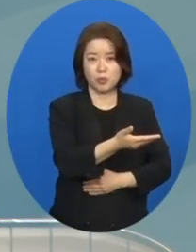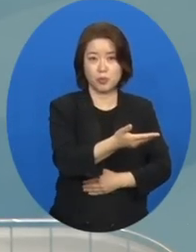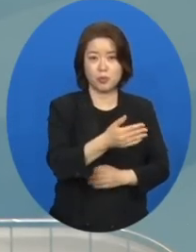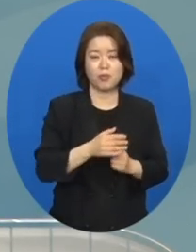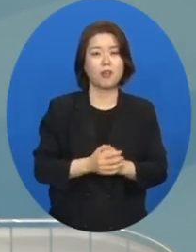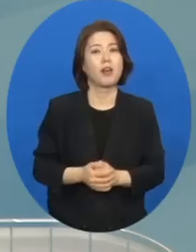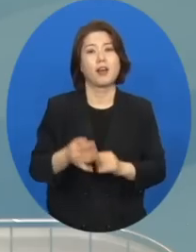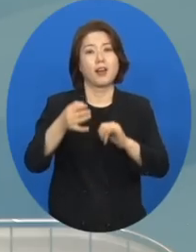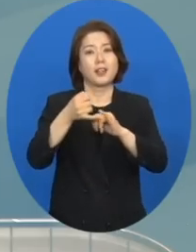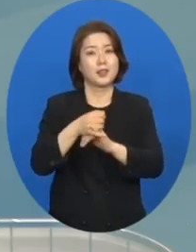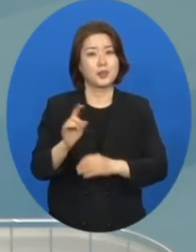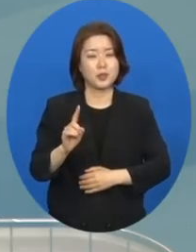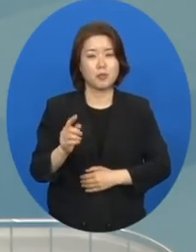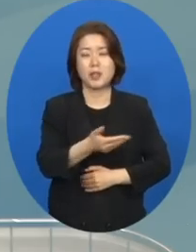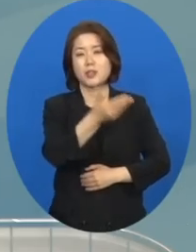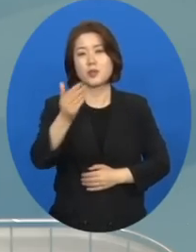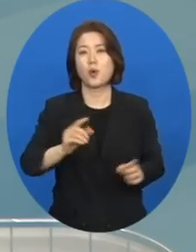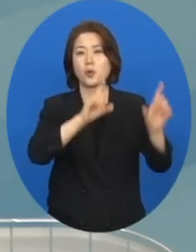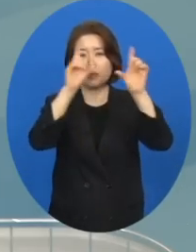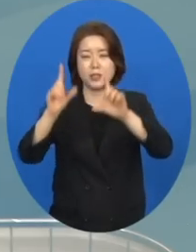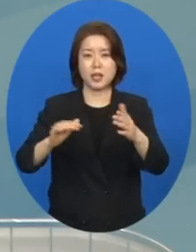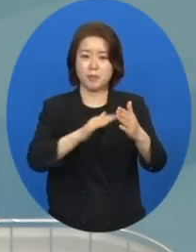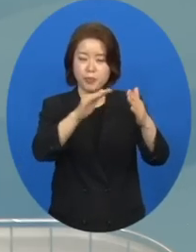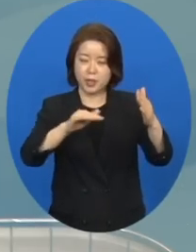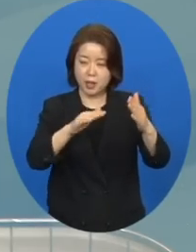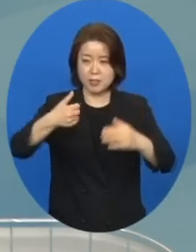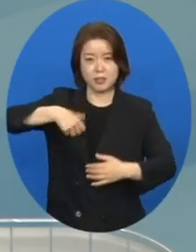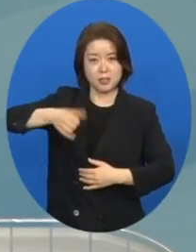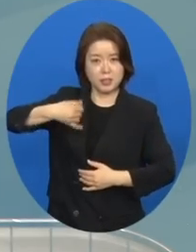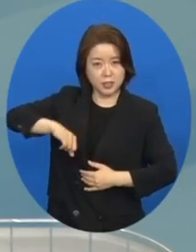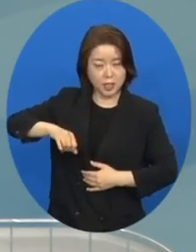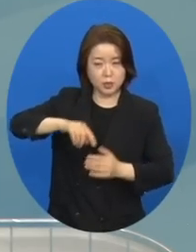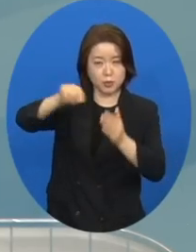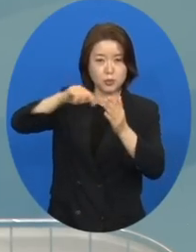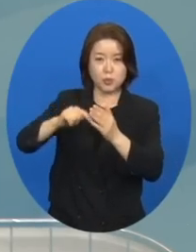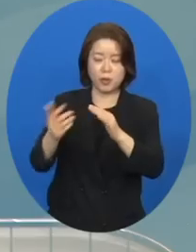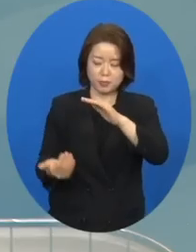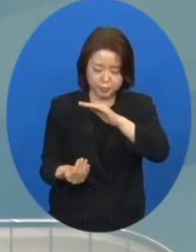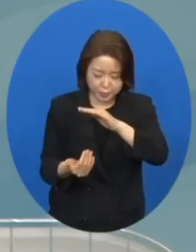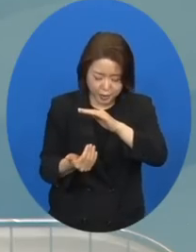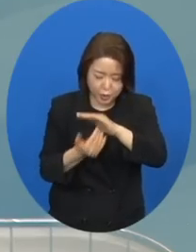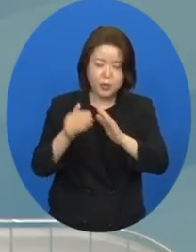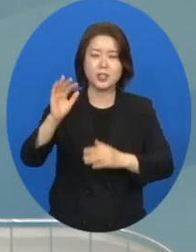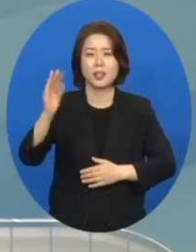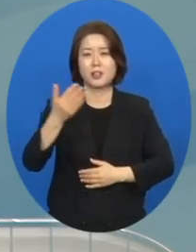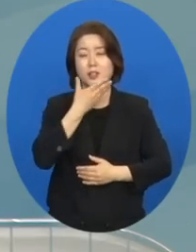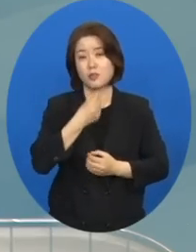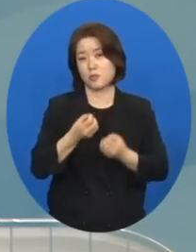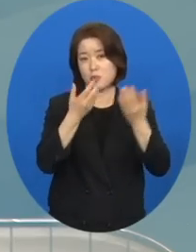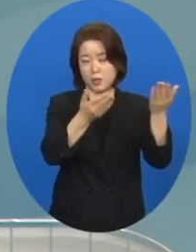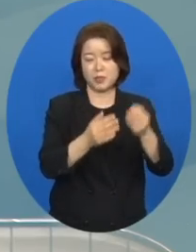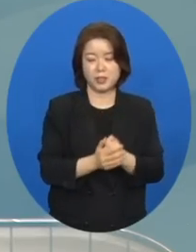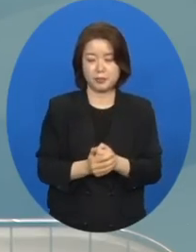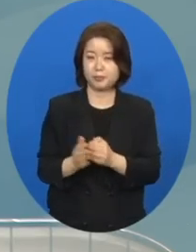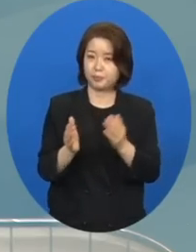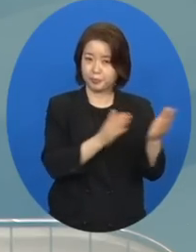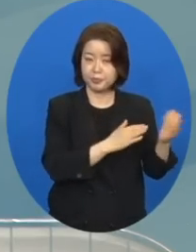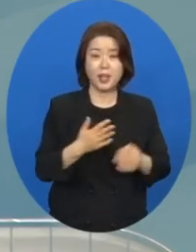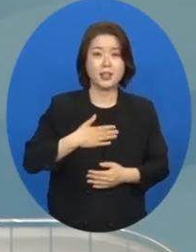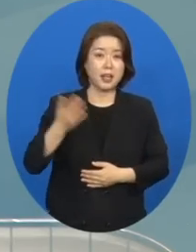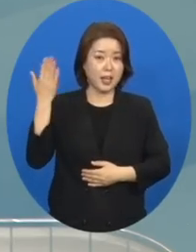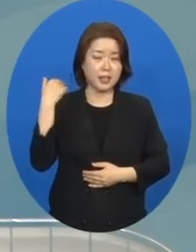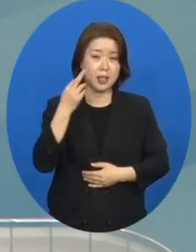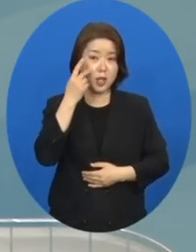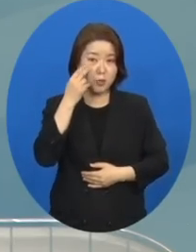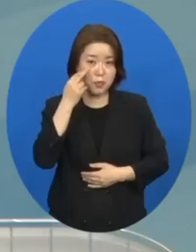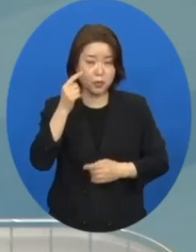약속이 여러분들의 삶과 가정과 자녀들 가운데 성취 되어지기를 축복합니다 조 미국계 에서 부활을 위해서